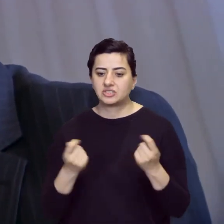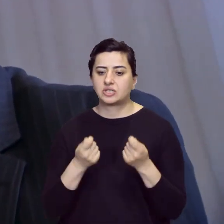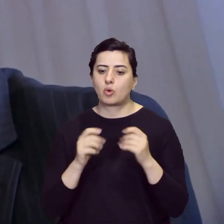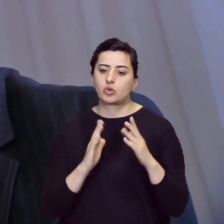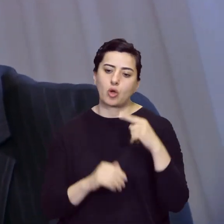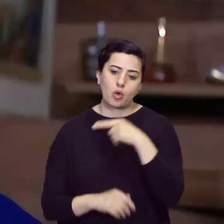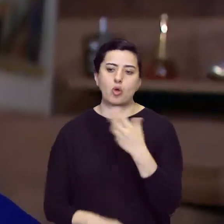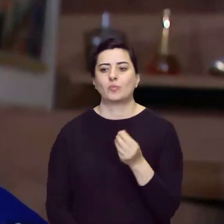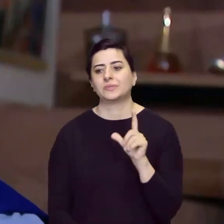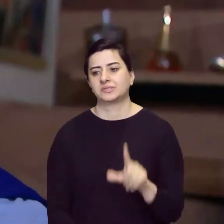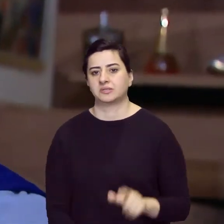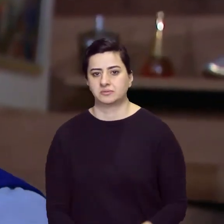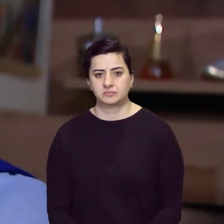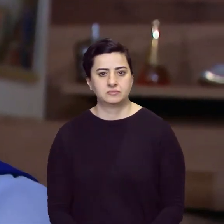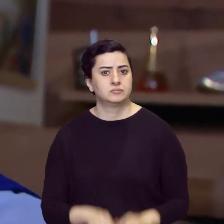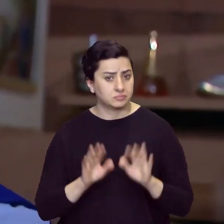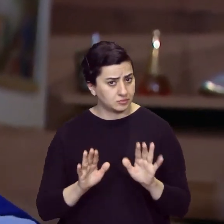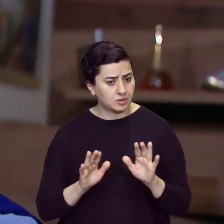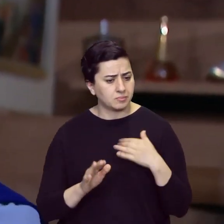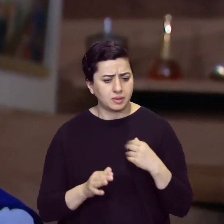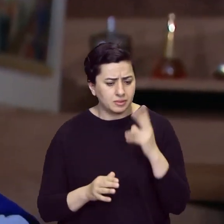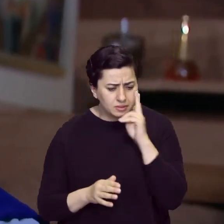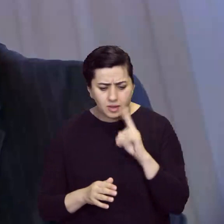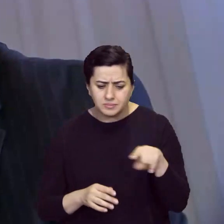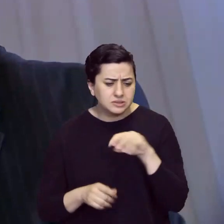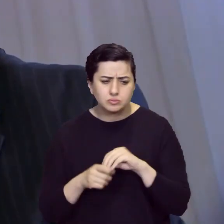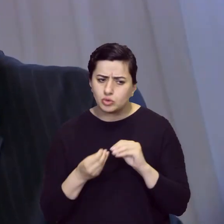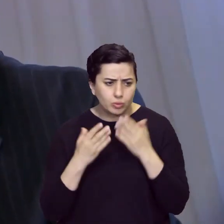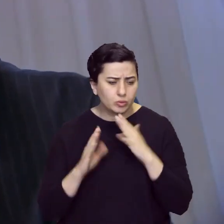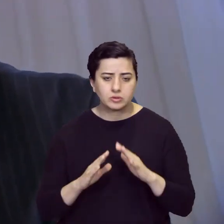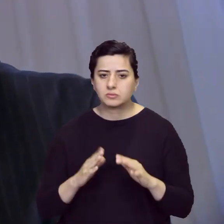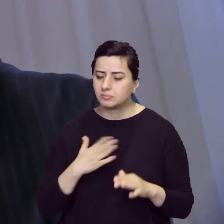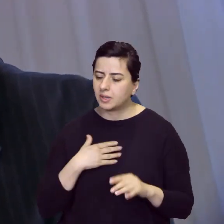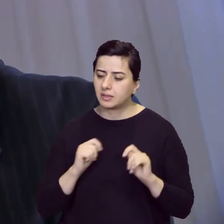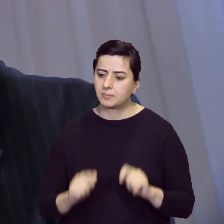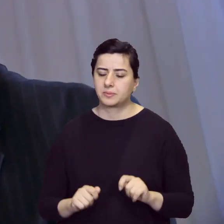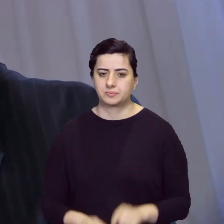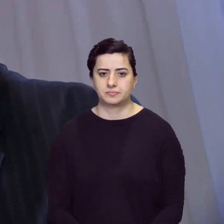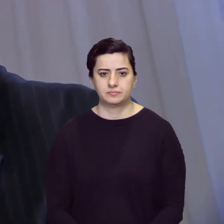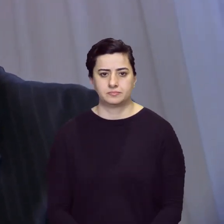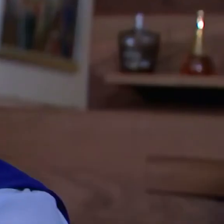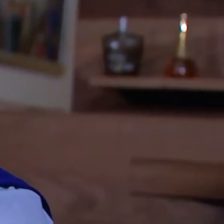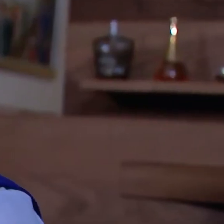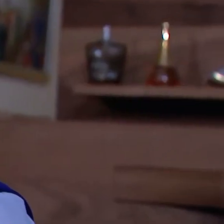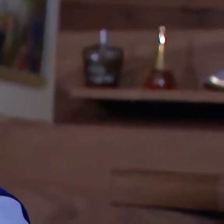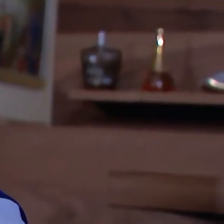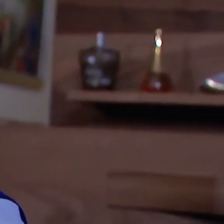Çalışma odamda olması gerekiyordu. Tamam, ben topluyordum zaten. Ben hallederim.